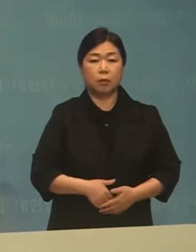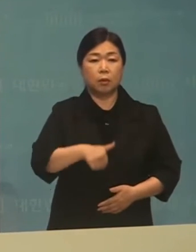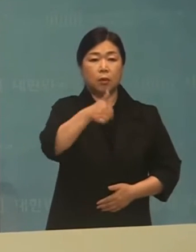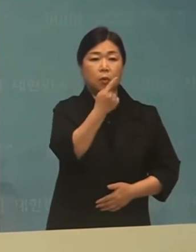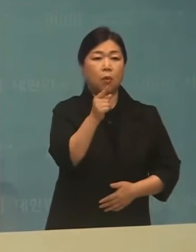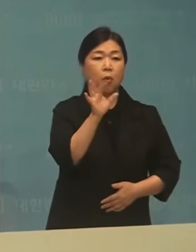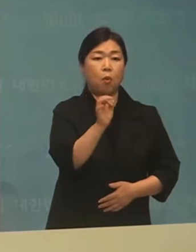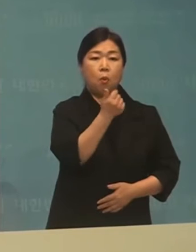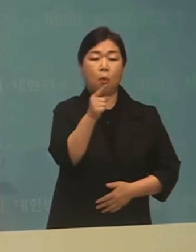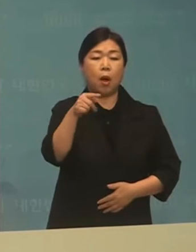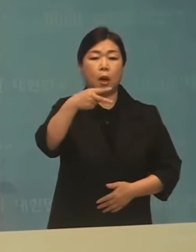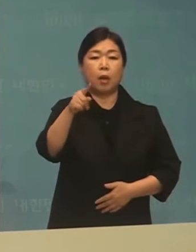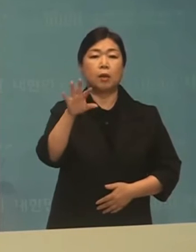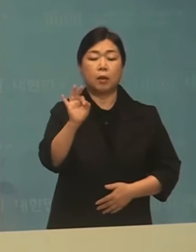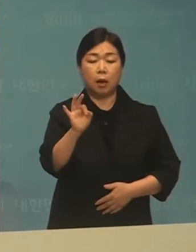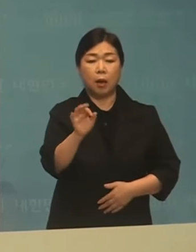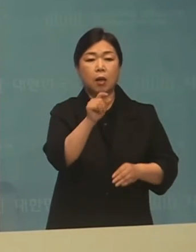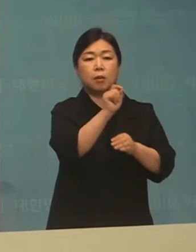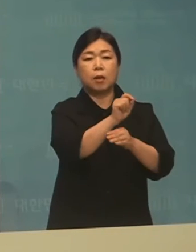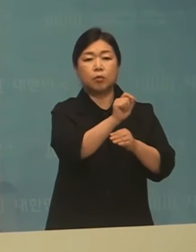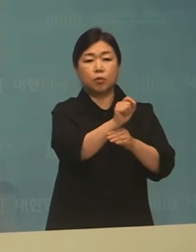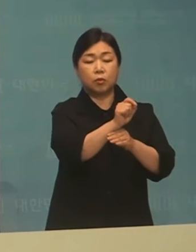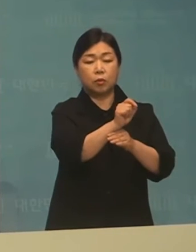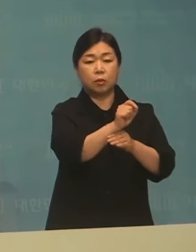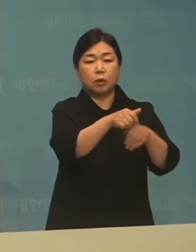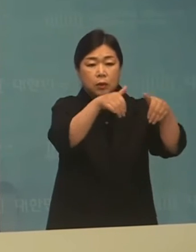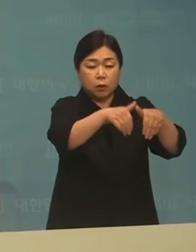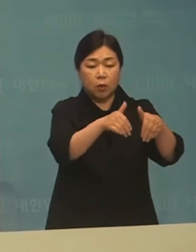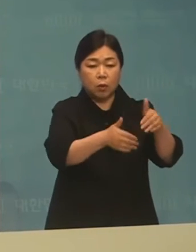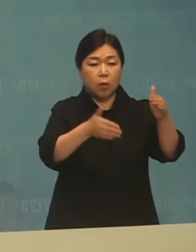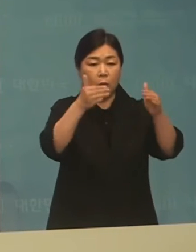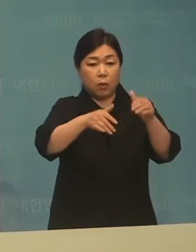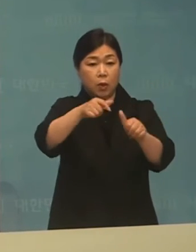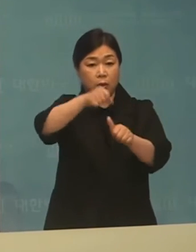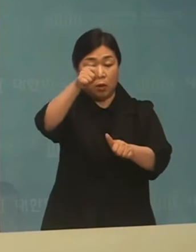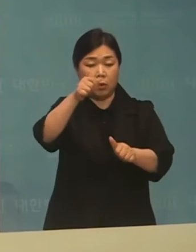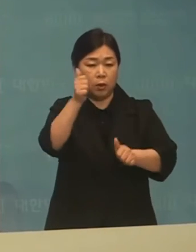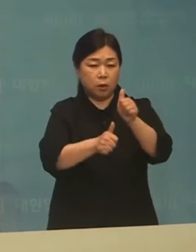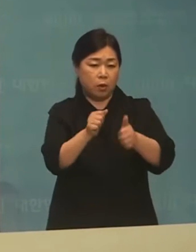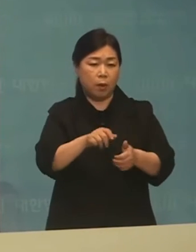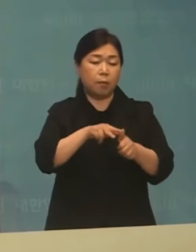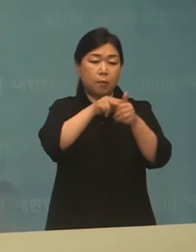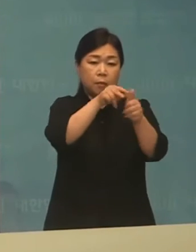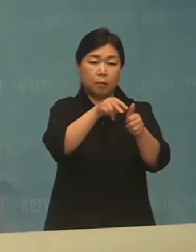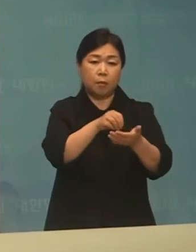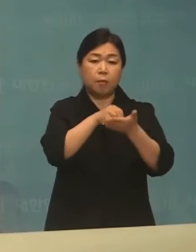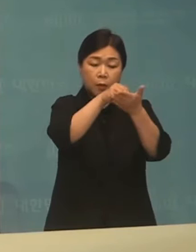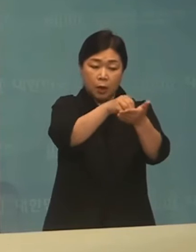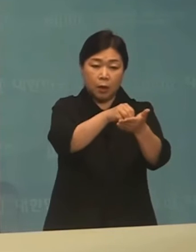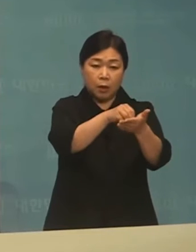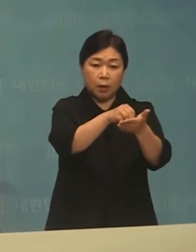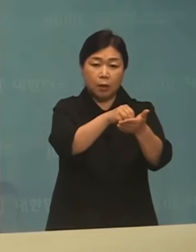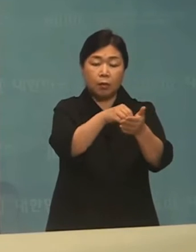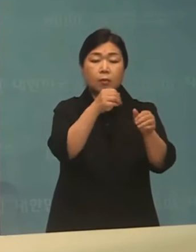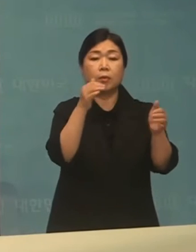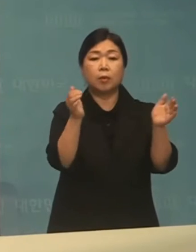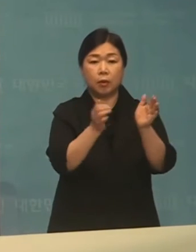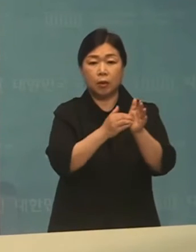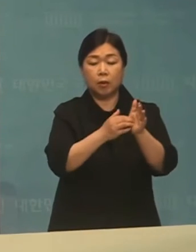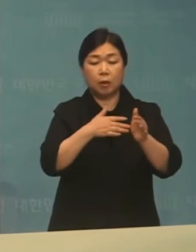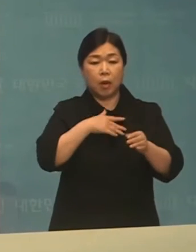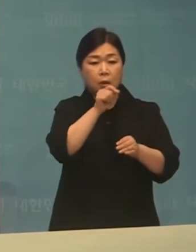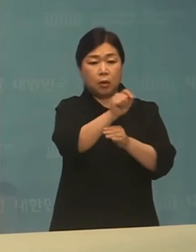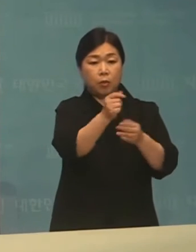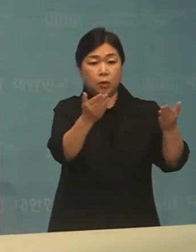공화당 사무직원 공개채용 시험에 응시했습니다. 제가 사무직원으로 근무하는